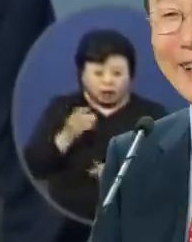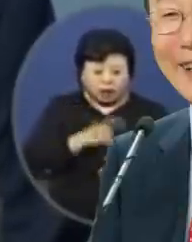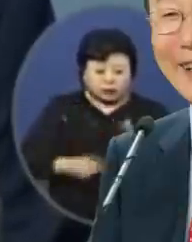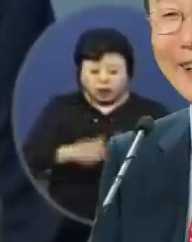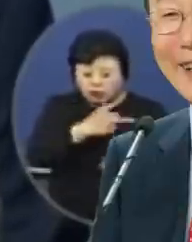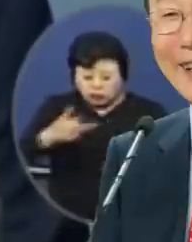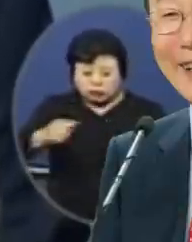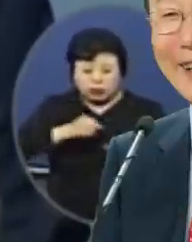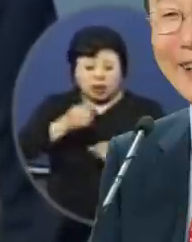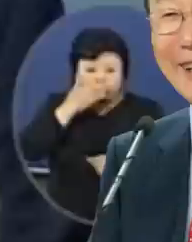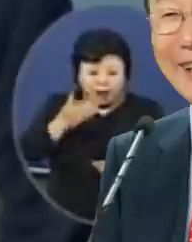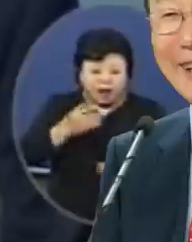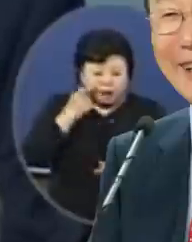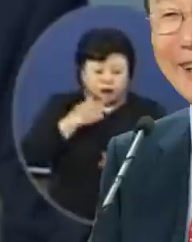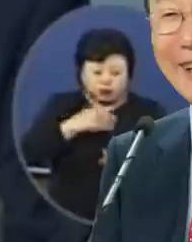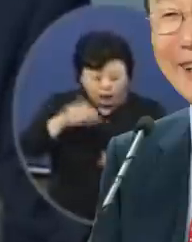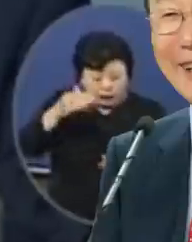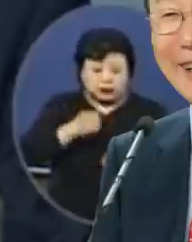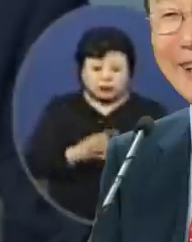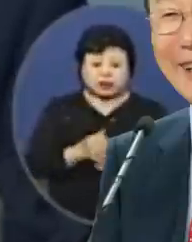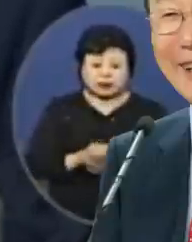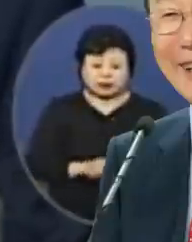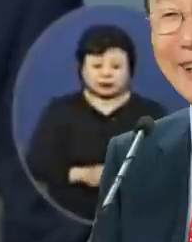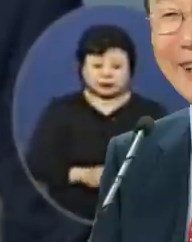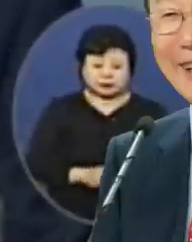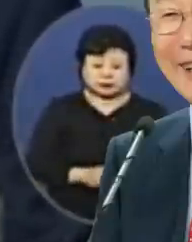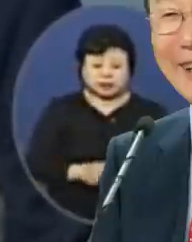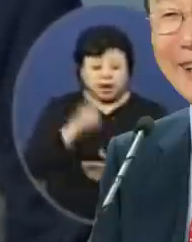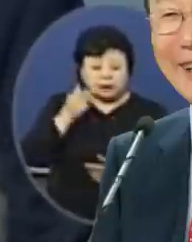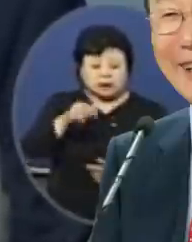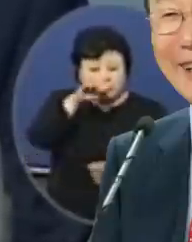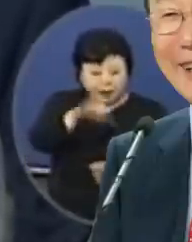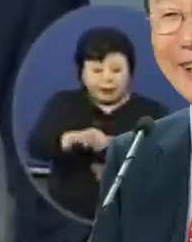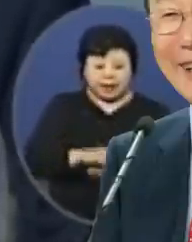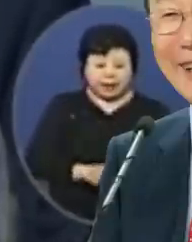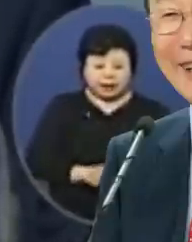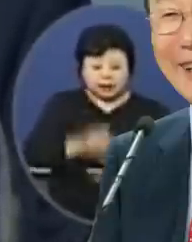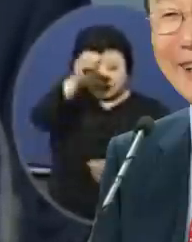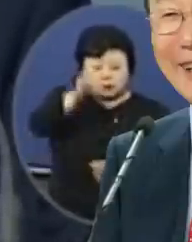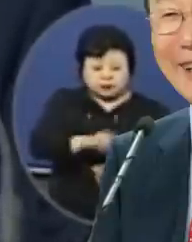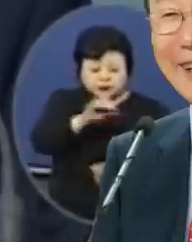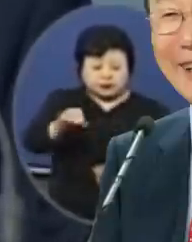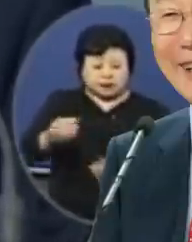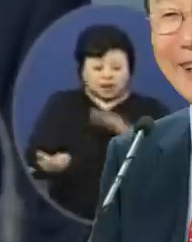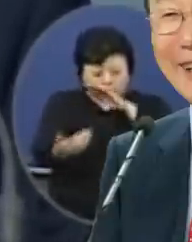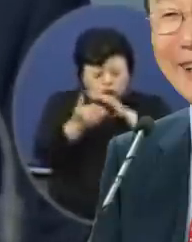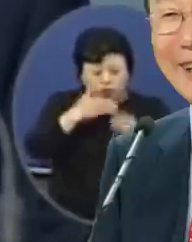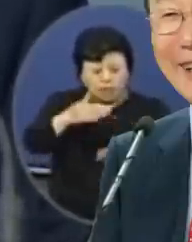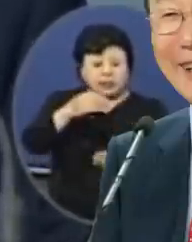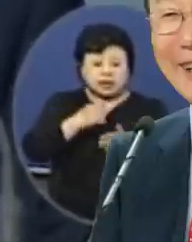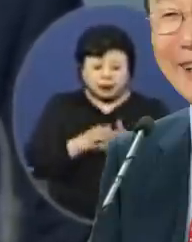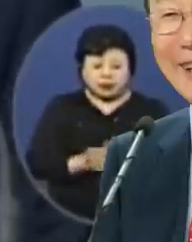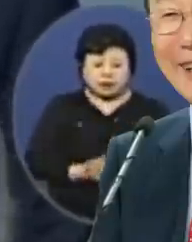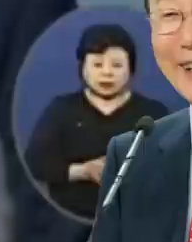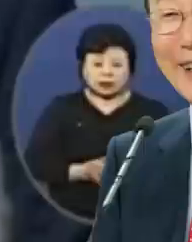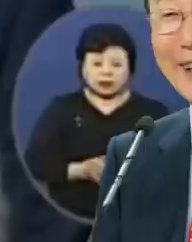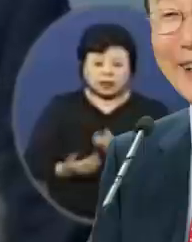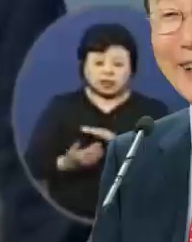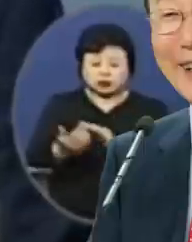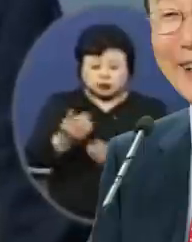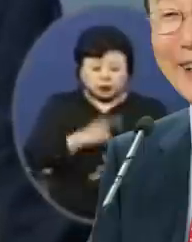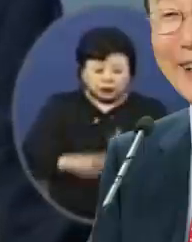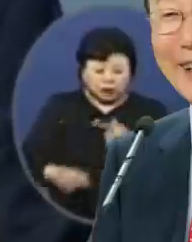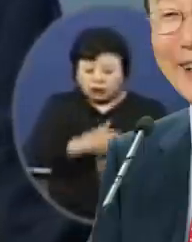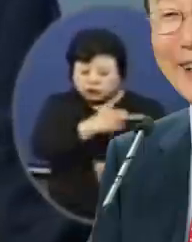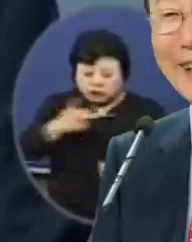큰 것도 하리니 내가 아버지께로 감이라. 왜? 아버지 앞에서 십자가에서 다 이루어 놓고 가기 때문에 이루기 전에보다도 더